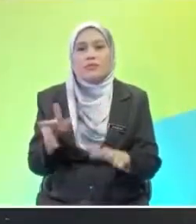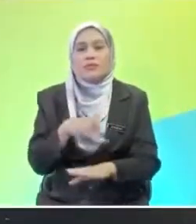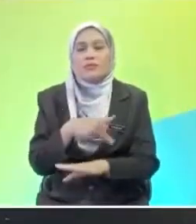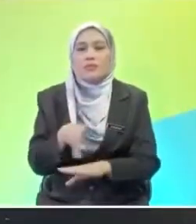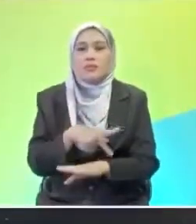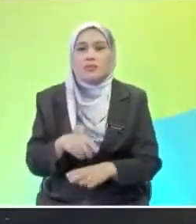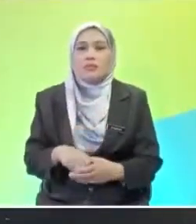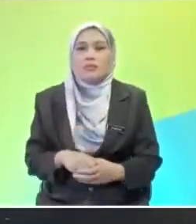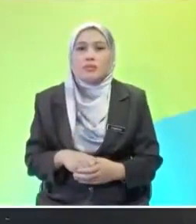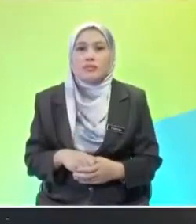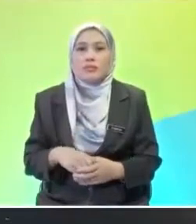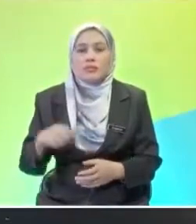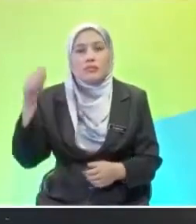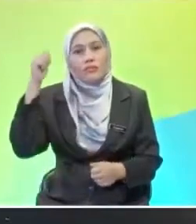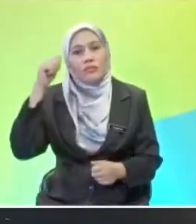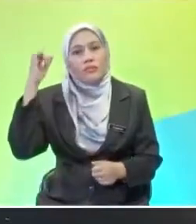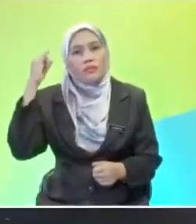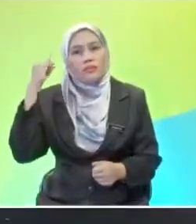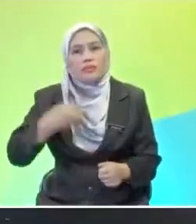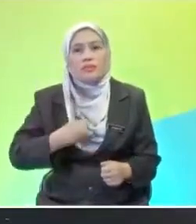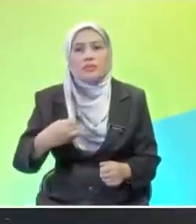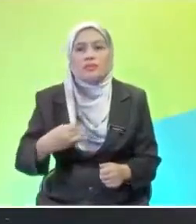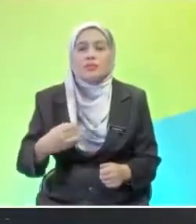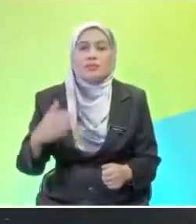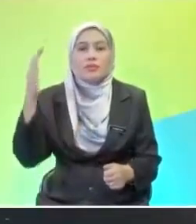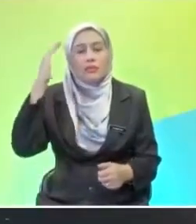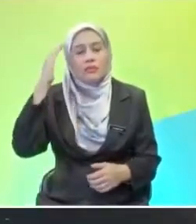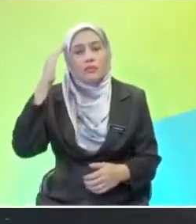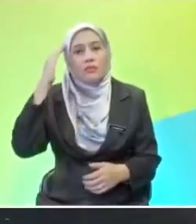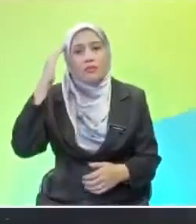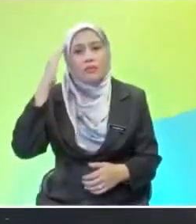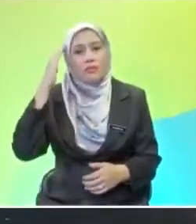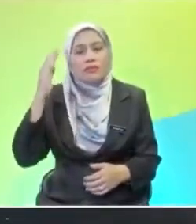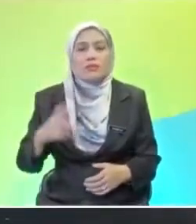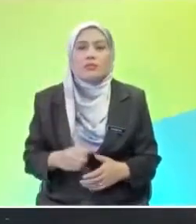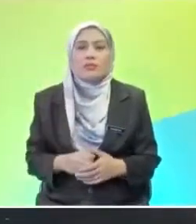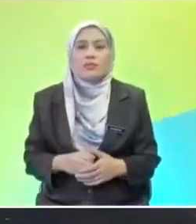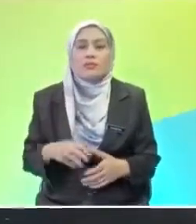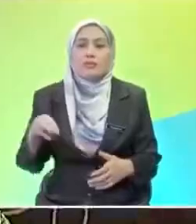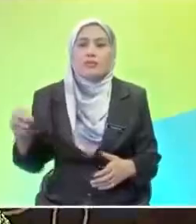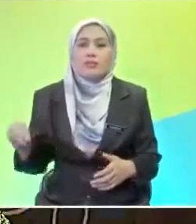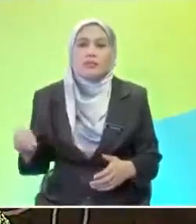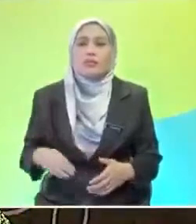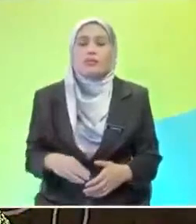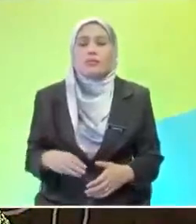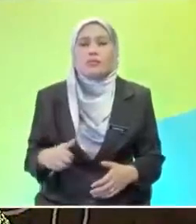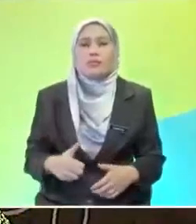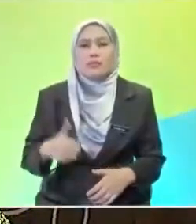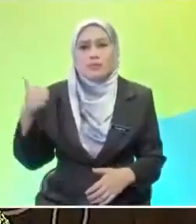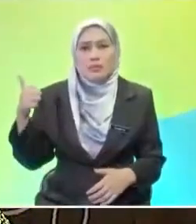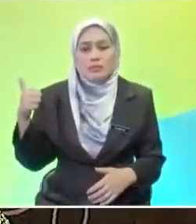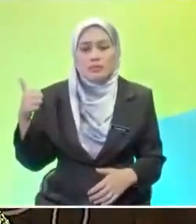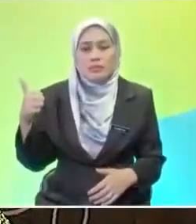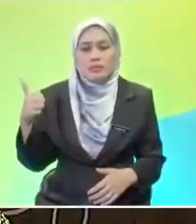ini bagaimana mereka menjawab soalan, membaca pantun dan membaca berita tadi cikgu. Okay, nampaknya murid-murid ini dapat berjaya dengan cemerlang